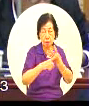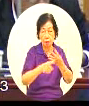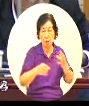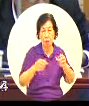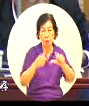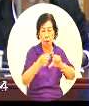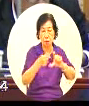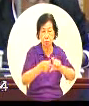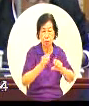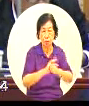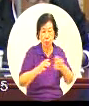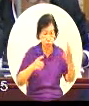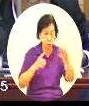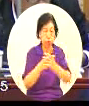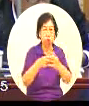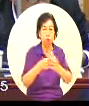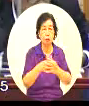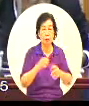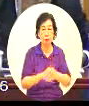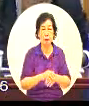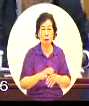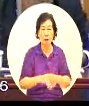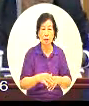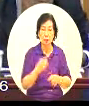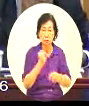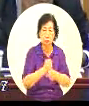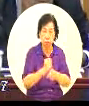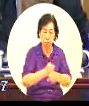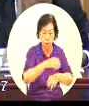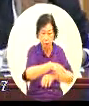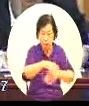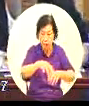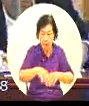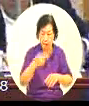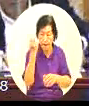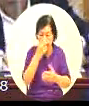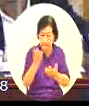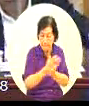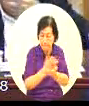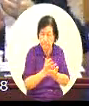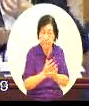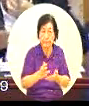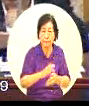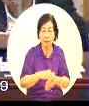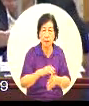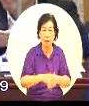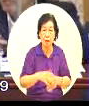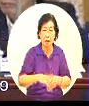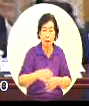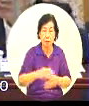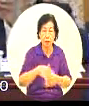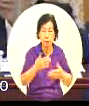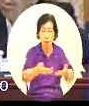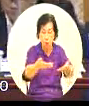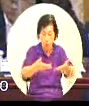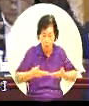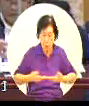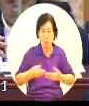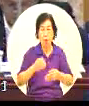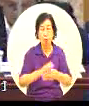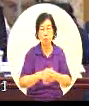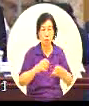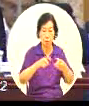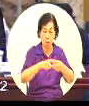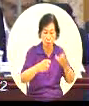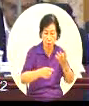情，就是我们能不能够做了环评的变更以后，开始接这个厂区以外，好，这个工业区以外